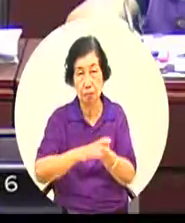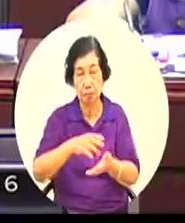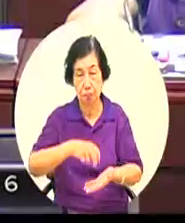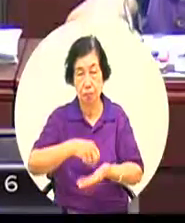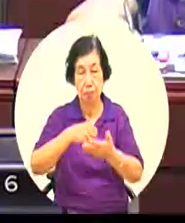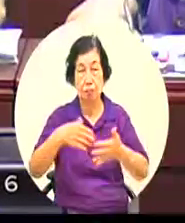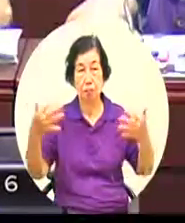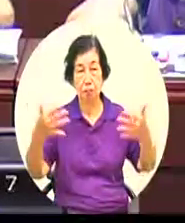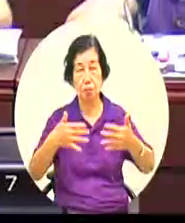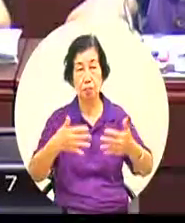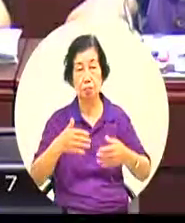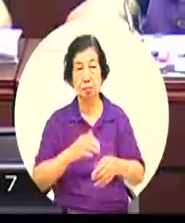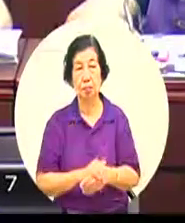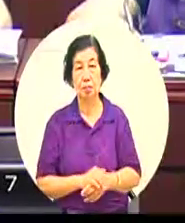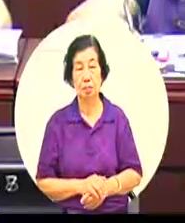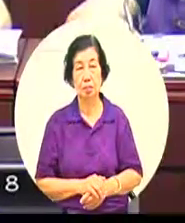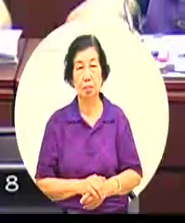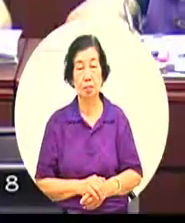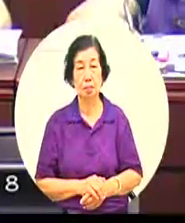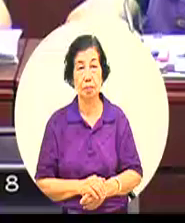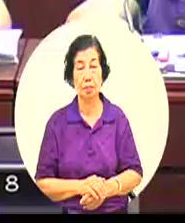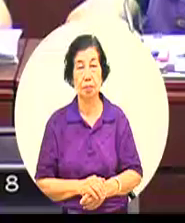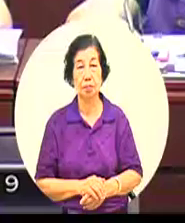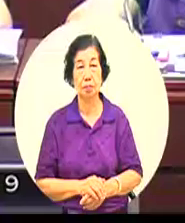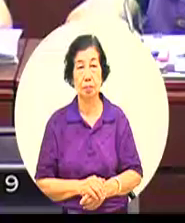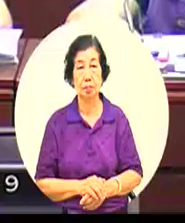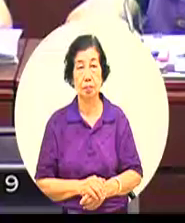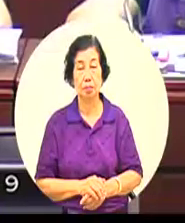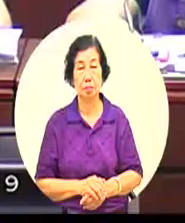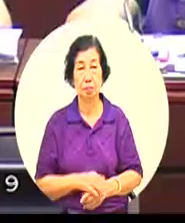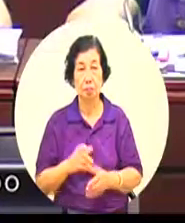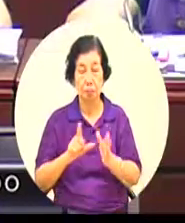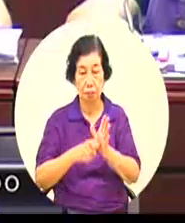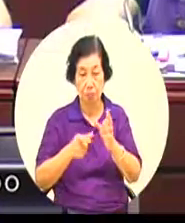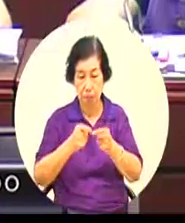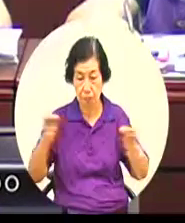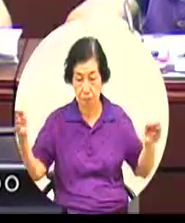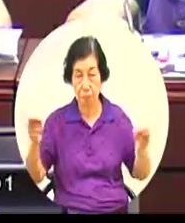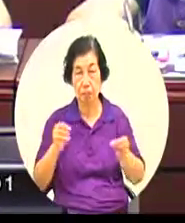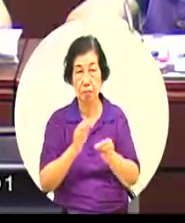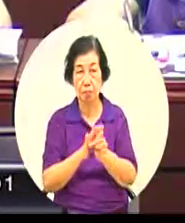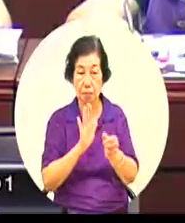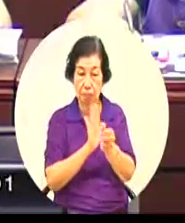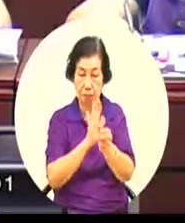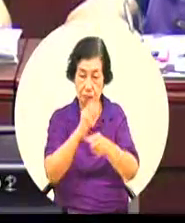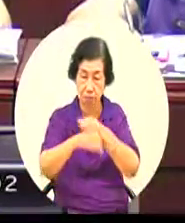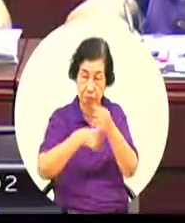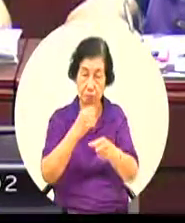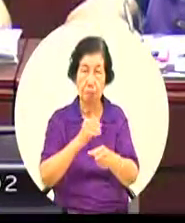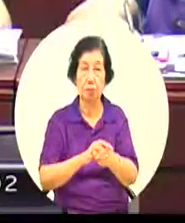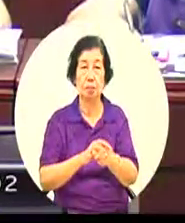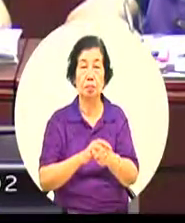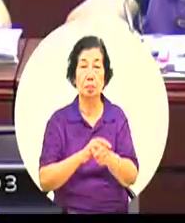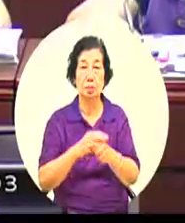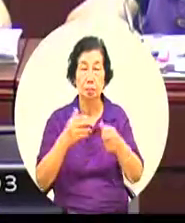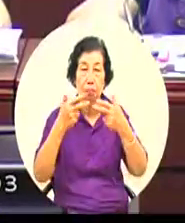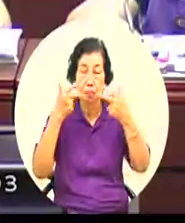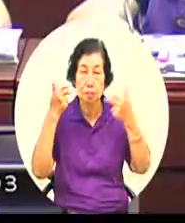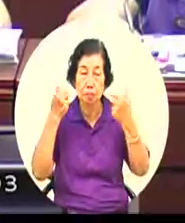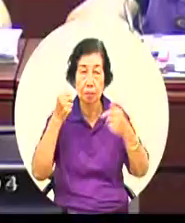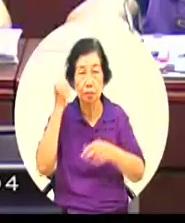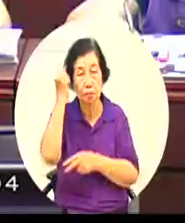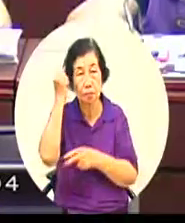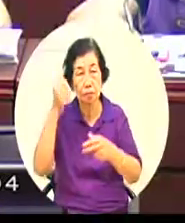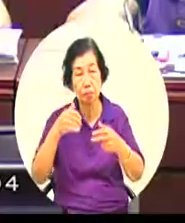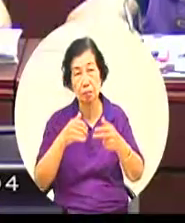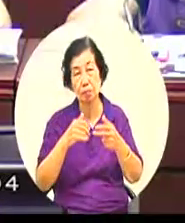好，真的非常谢谢林议员哦。我们长久在推动原住民的教育或者民族教育的，都是在一起努力